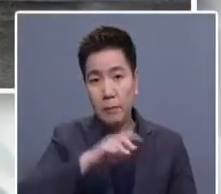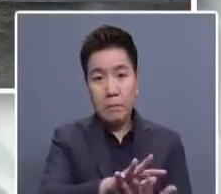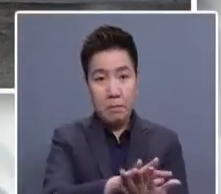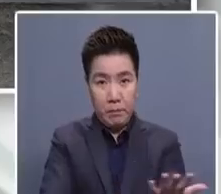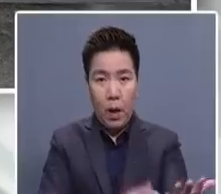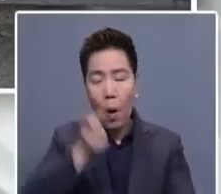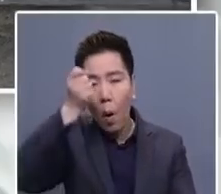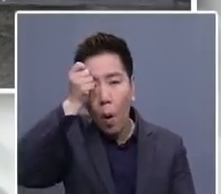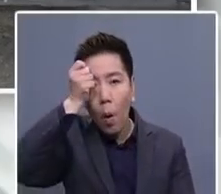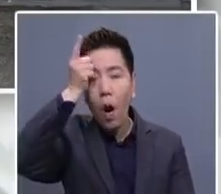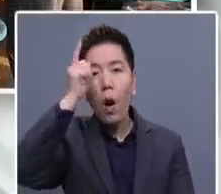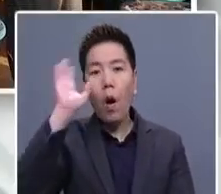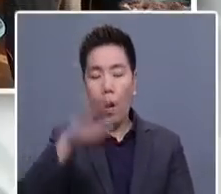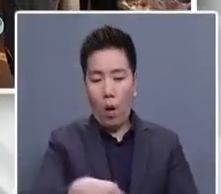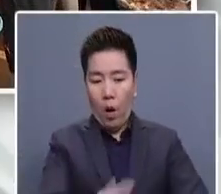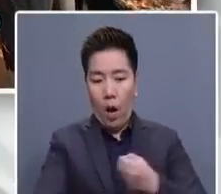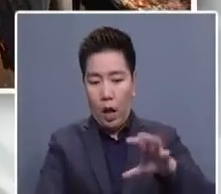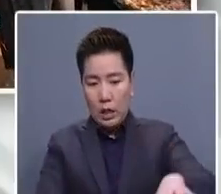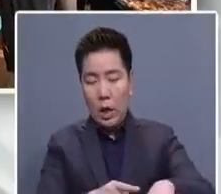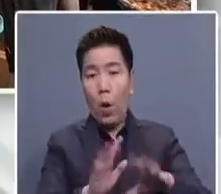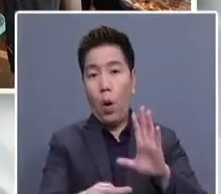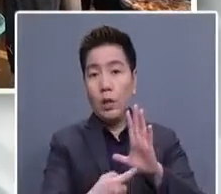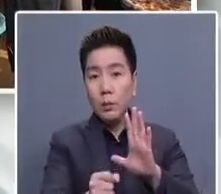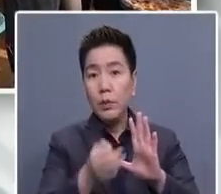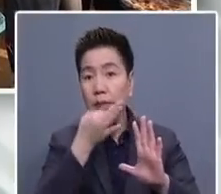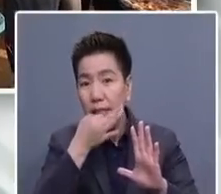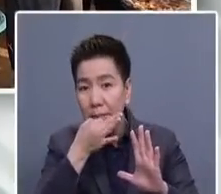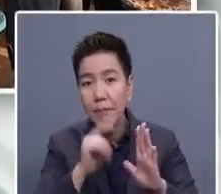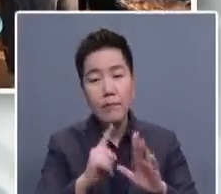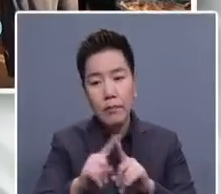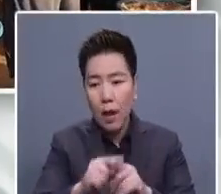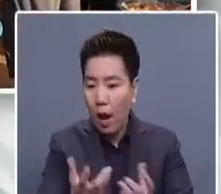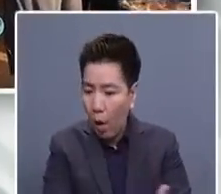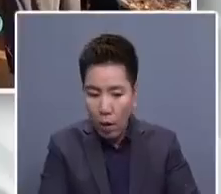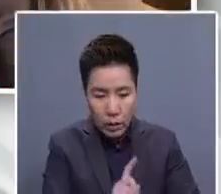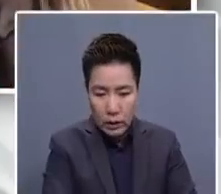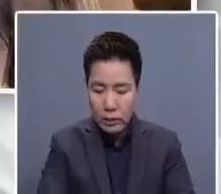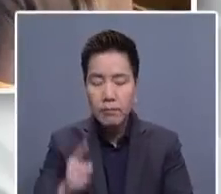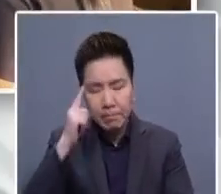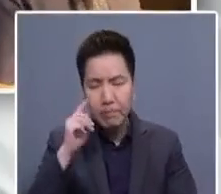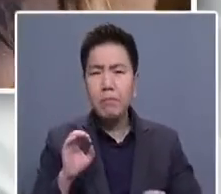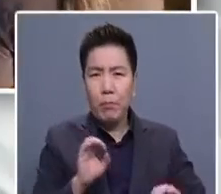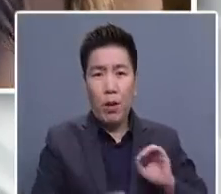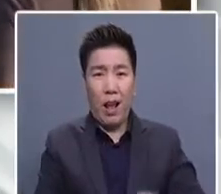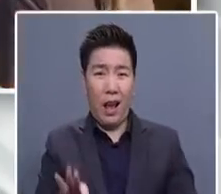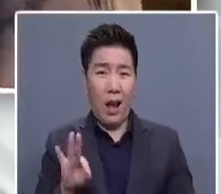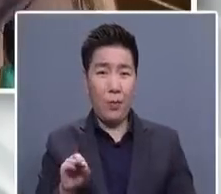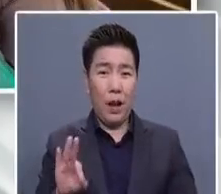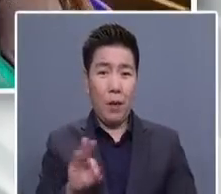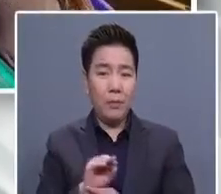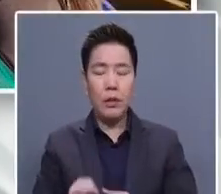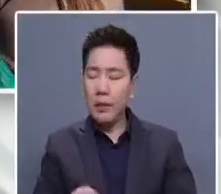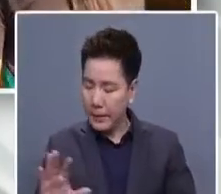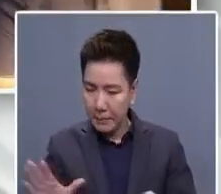ได้เข้าใจว่าสินค้าที่ออกจากสมุทรสาครเนี่ยไม่ว่าจะอะไรก็แล้วแต่เนี่ยนะปลอดภัยไม่ใช่ 99% เนี่ยปล